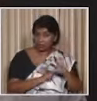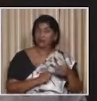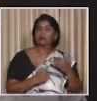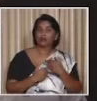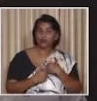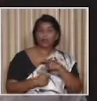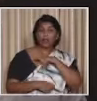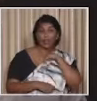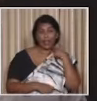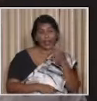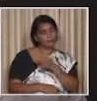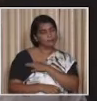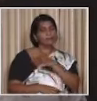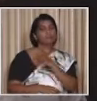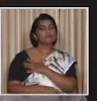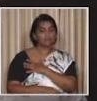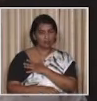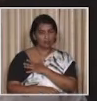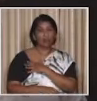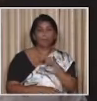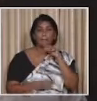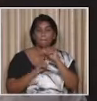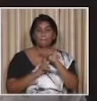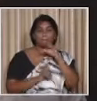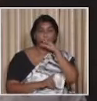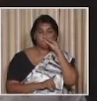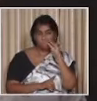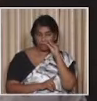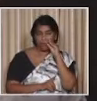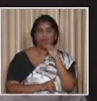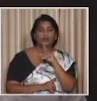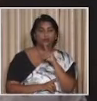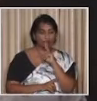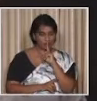මම ලේවලින් පිළිගන්නවා. ඒක තමයි ප්‍රභාකරන්ගේ අවසාන වාක්‍ය